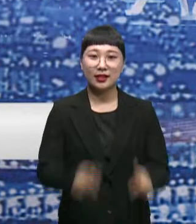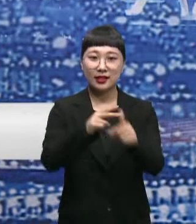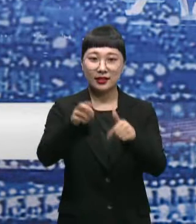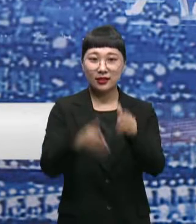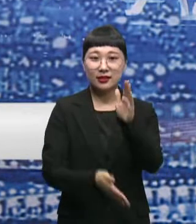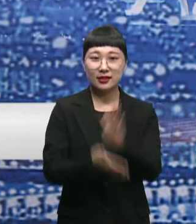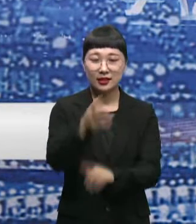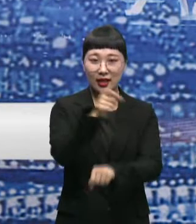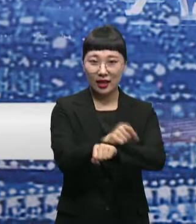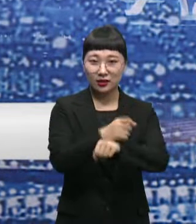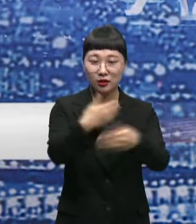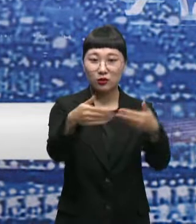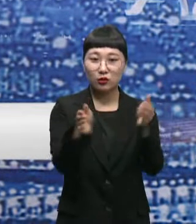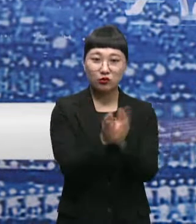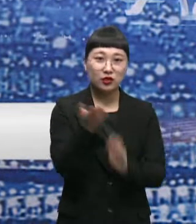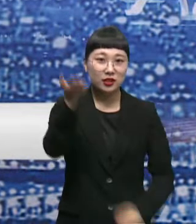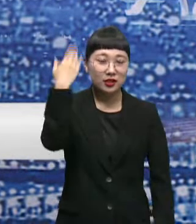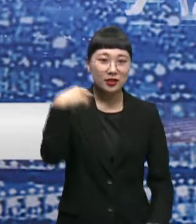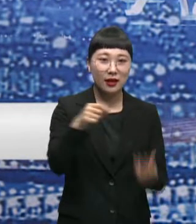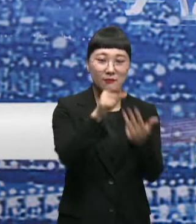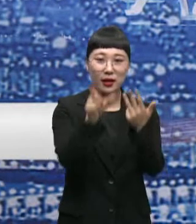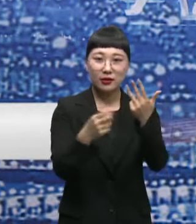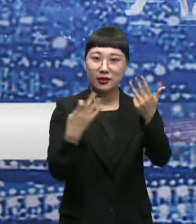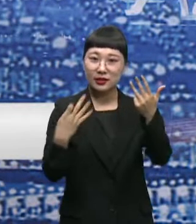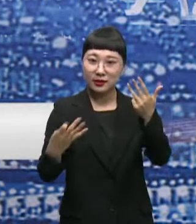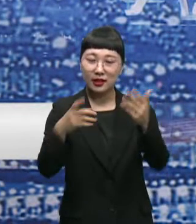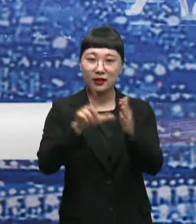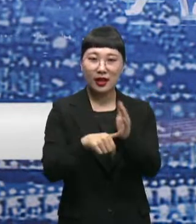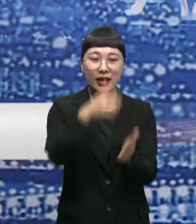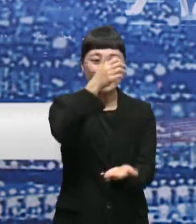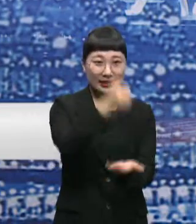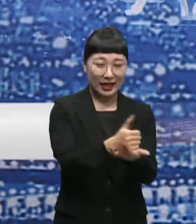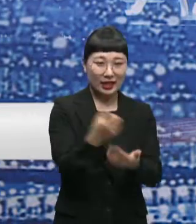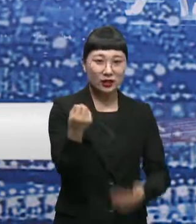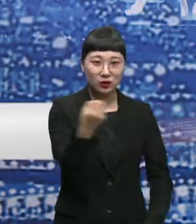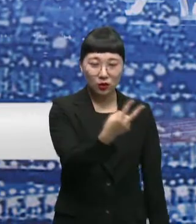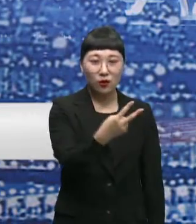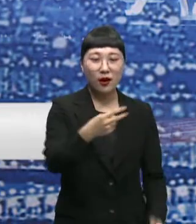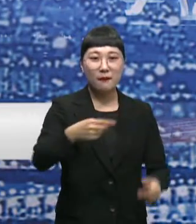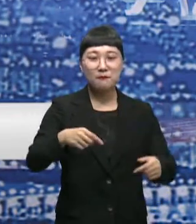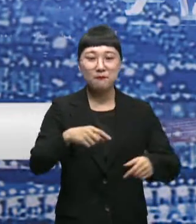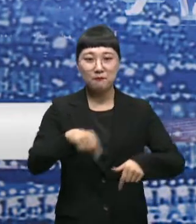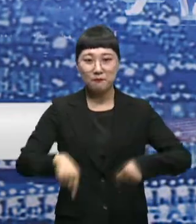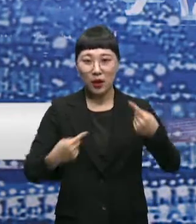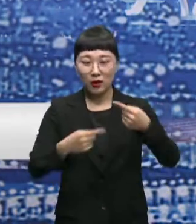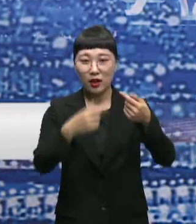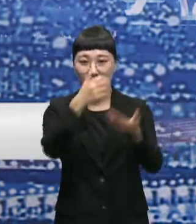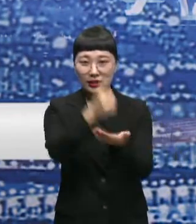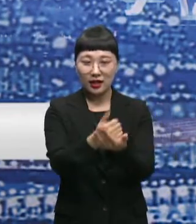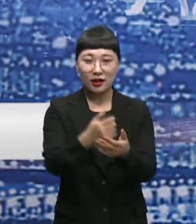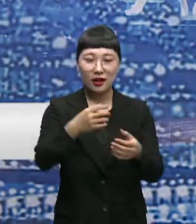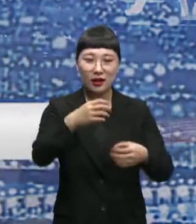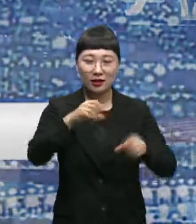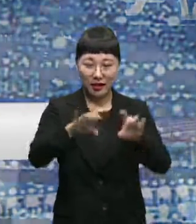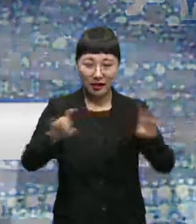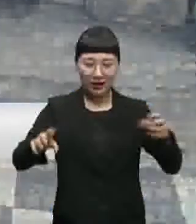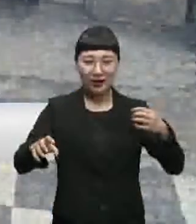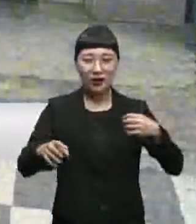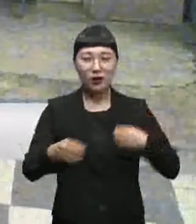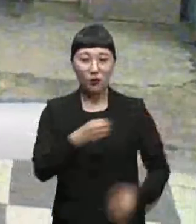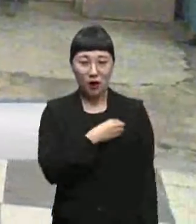인천시 행정동호회가 지난 14일 조동암 회장과 유필우 고문, 민봉기 명예회장 등 회원 20여 명이 참석한